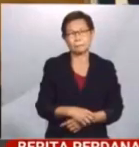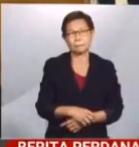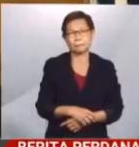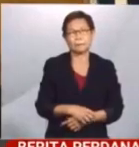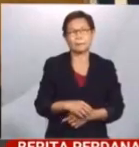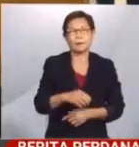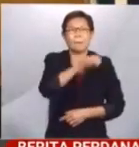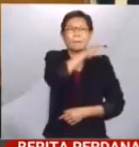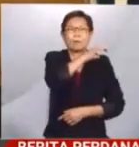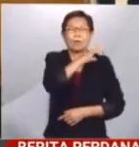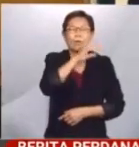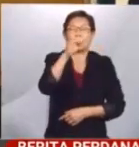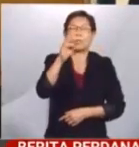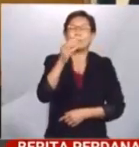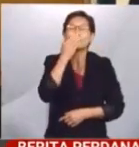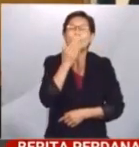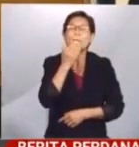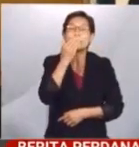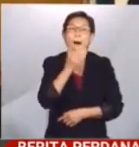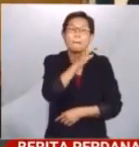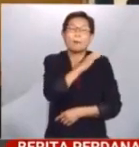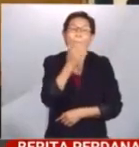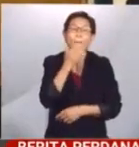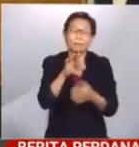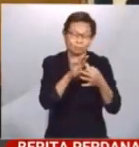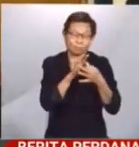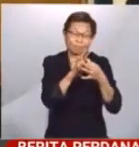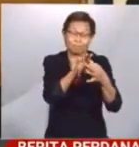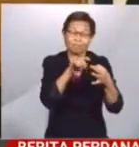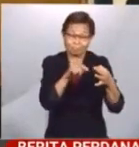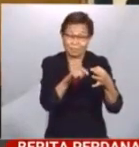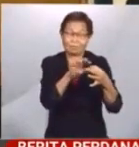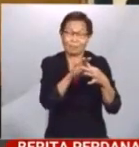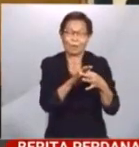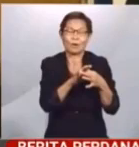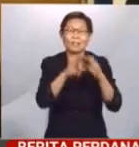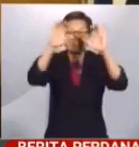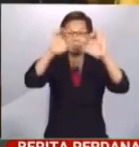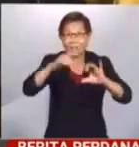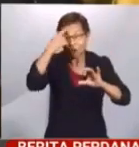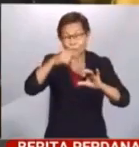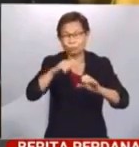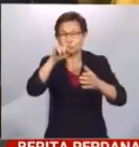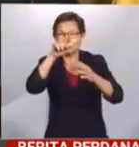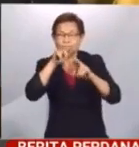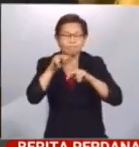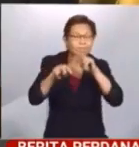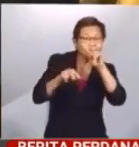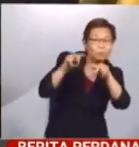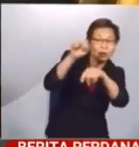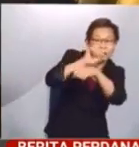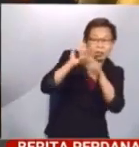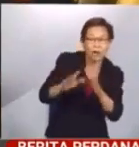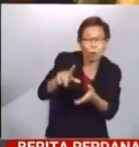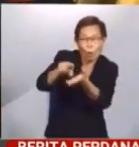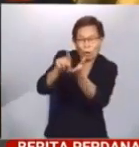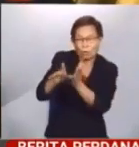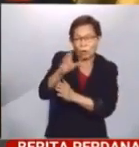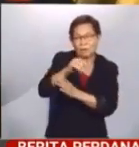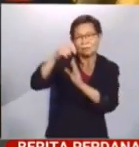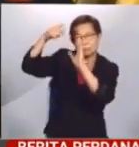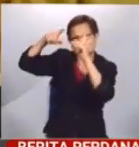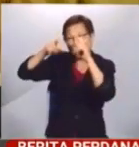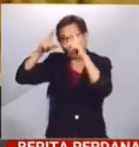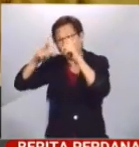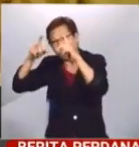Menurut pengerusi Manis Arfi Ahmad, kerjasama itu dijadikan sebagai medium untuk memantau tugasan wartawan serta